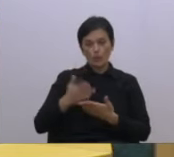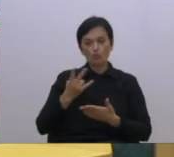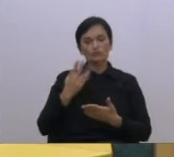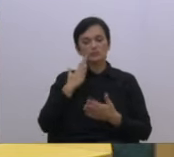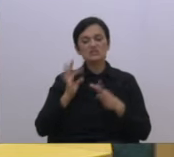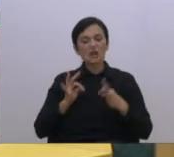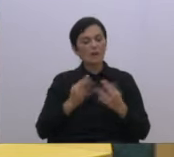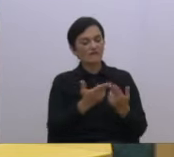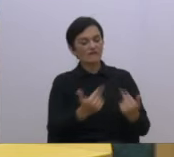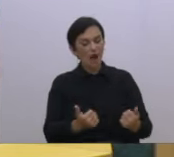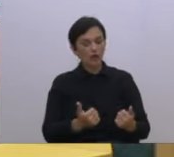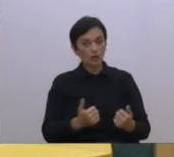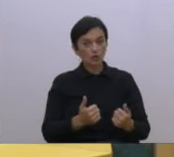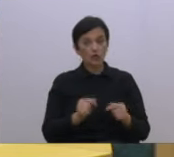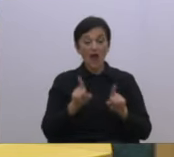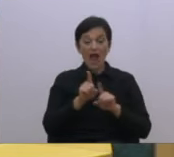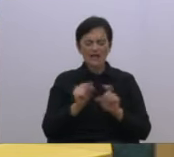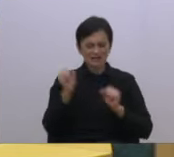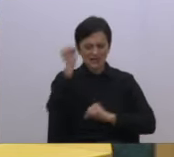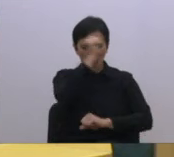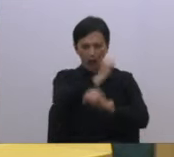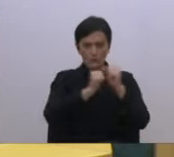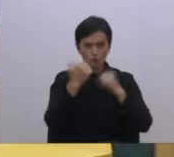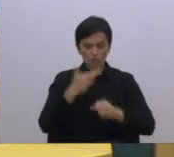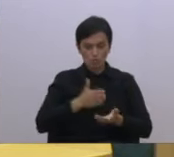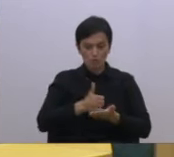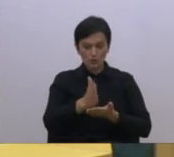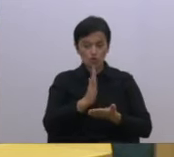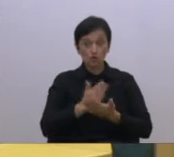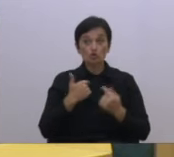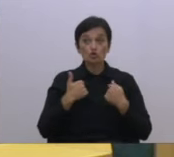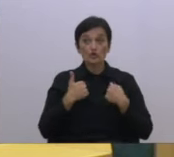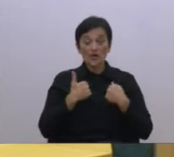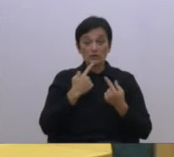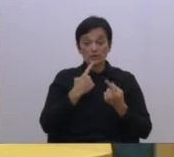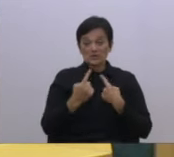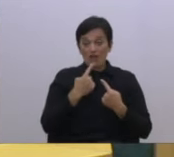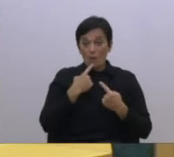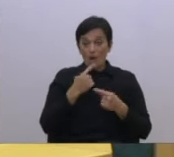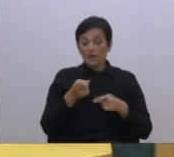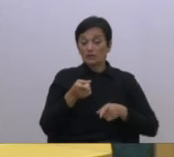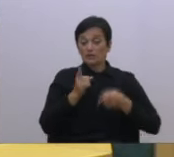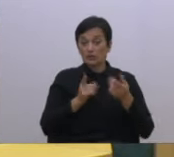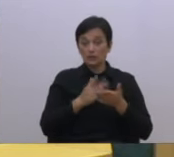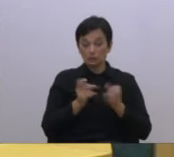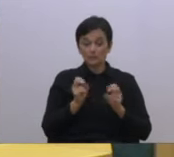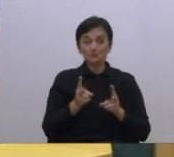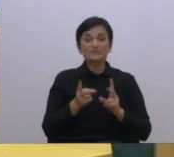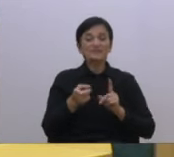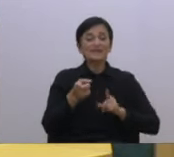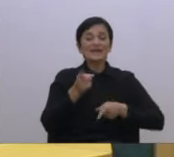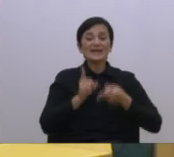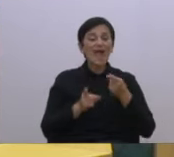როგორც სხვა სქესი. აი ესეთ აბსურდამდე არის მისული და ჩვენ როდესაც საუბარია იმაზე, რამდენად რეალურია ეს საფრთხე, რეალური კი არ